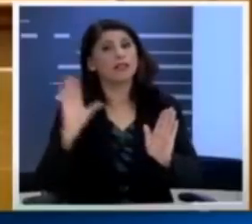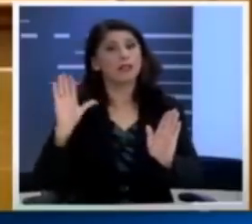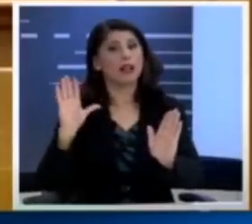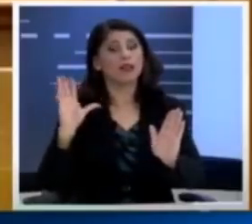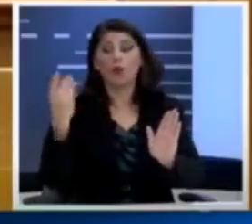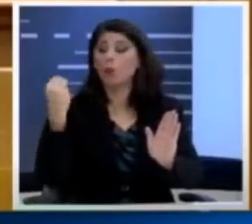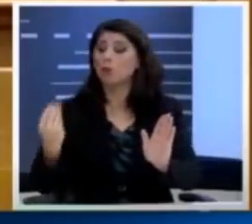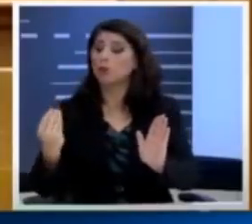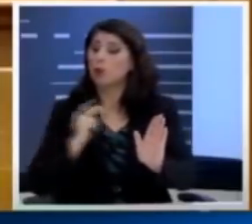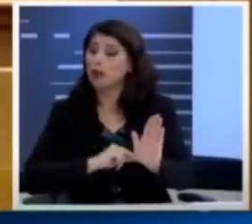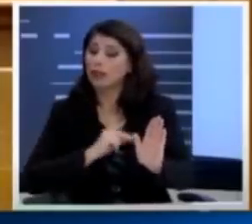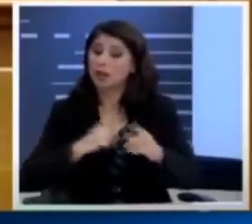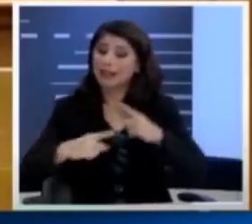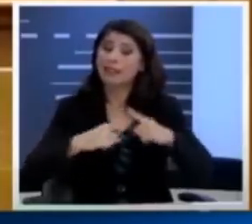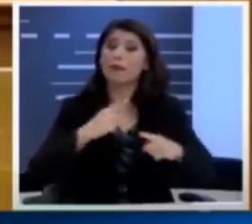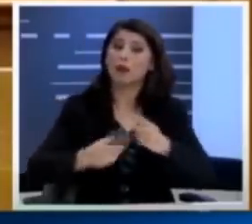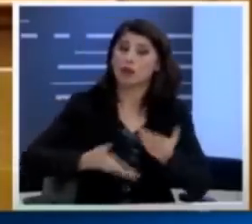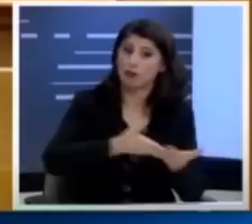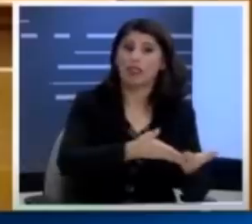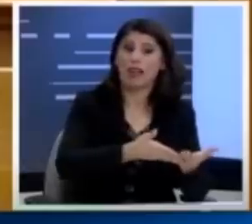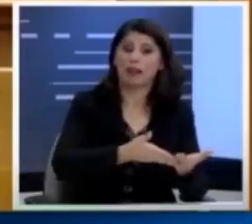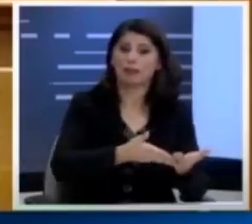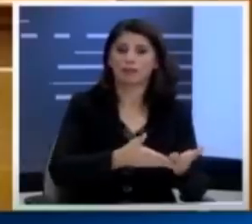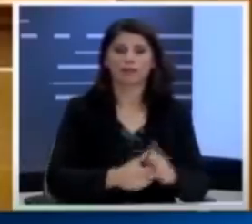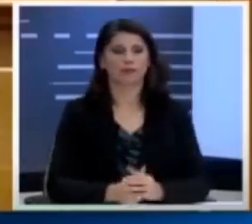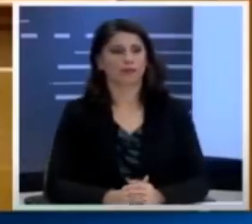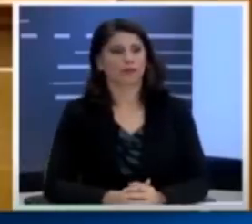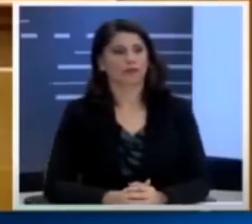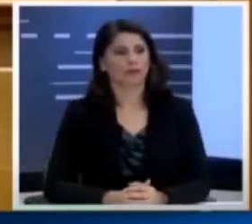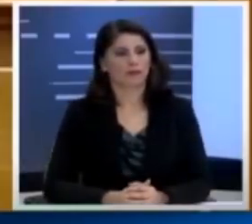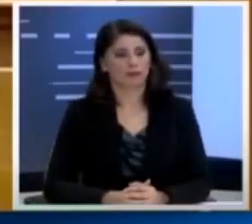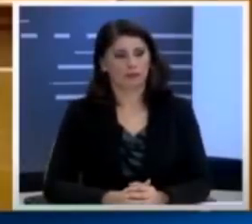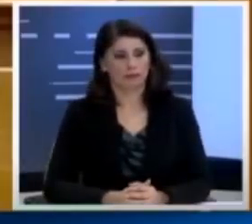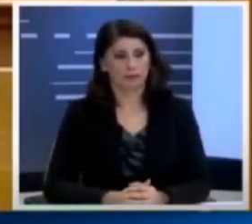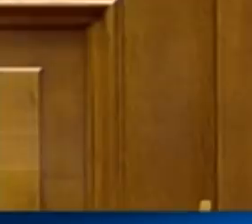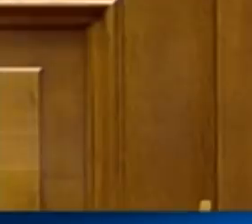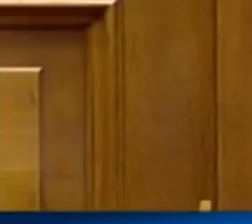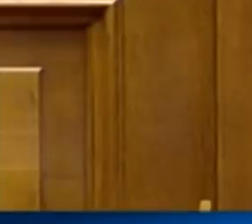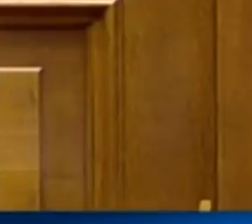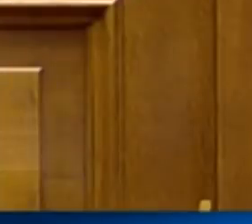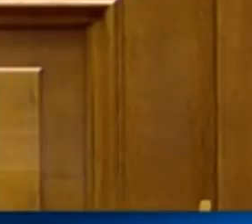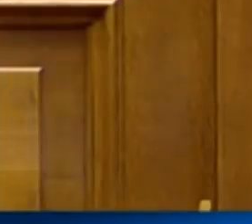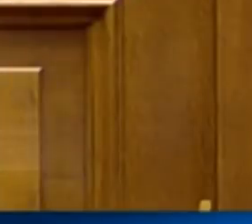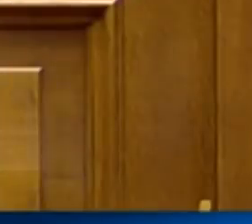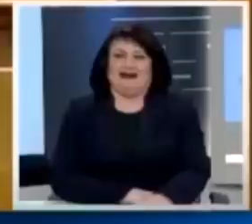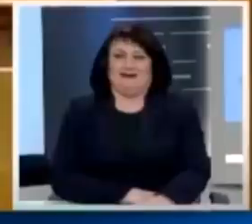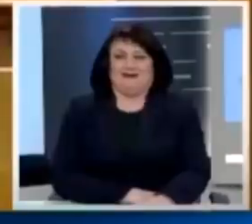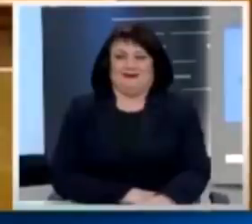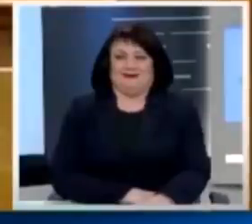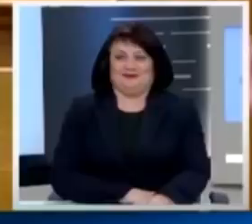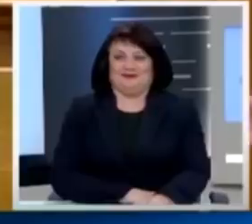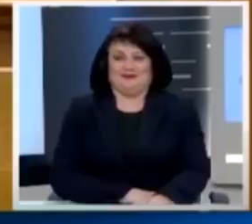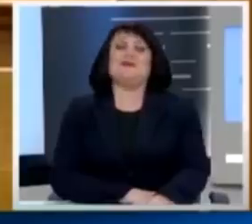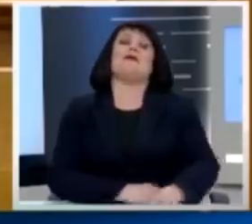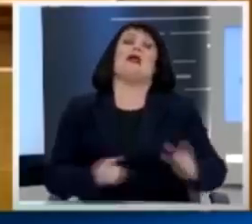ο χρησιμότερος αντίπαλός σας. Η Νέα Δημοκρατία υποτίθεται επιτίθεται